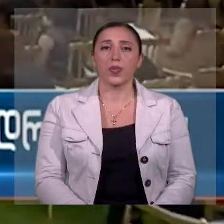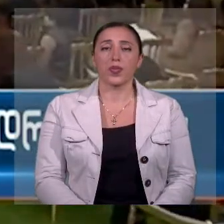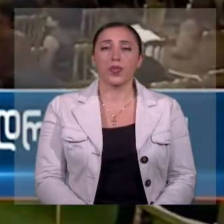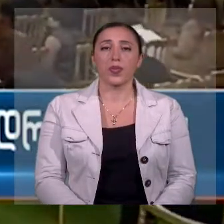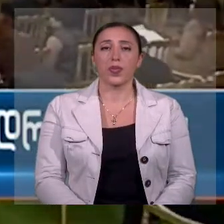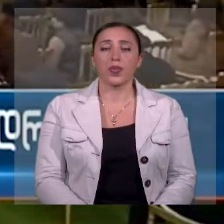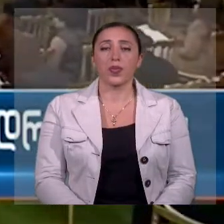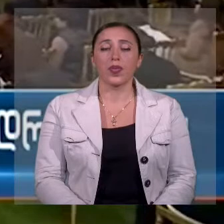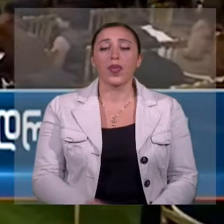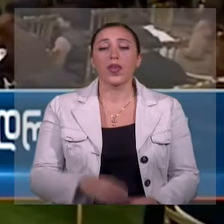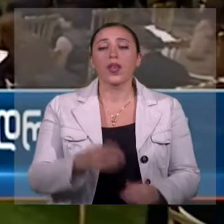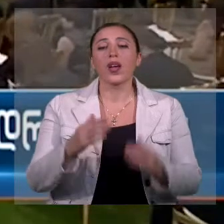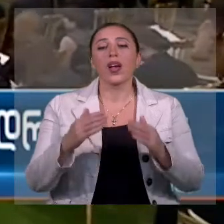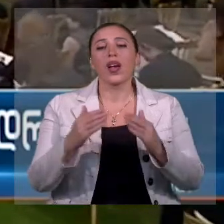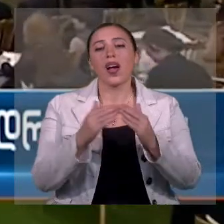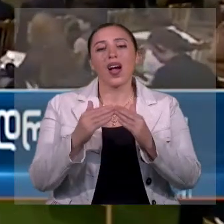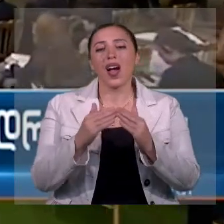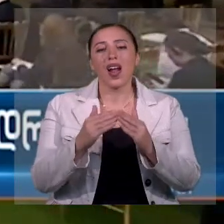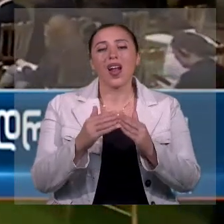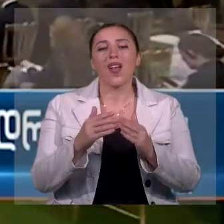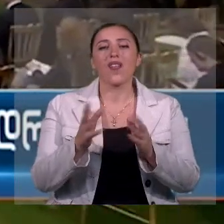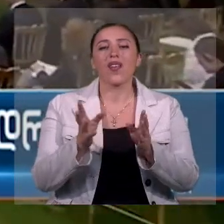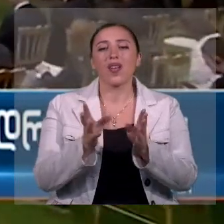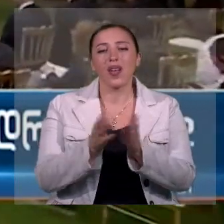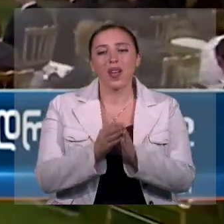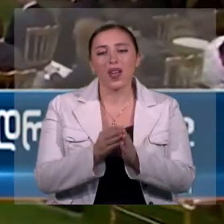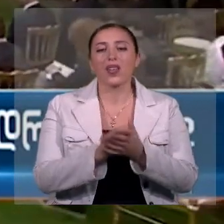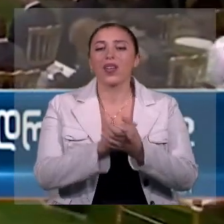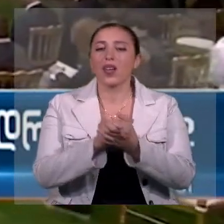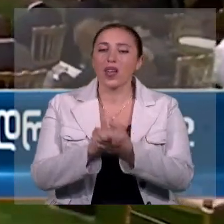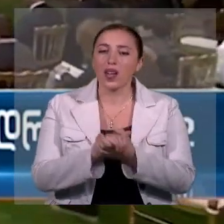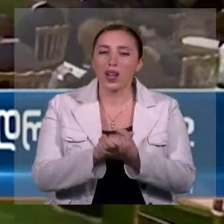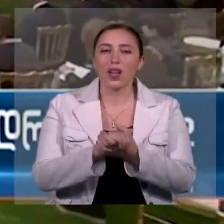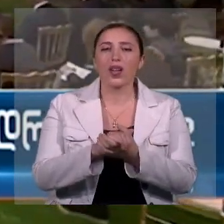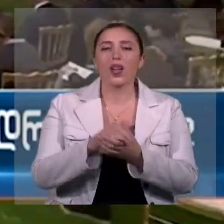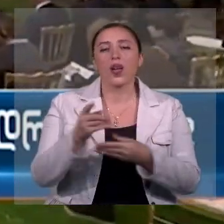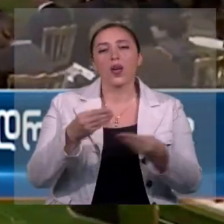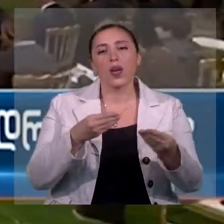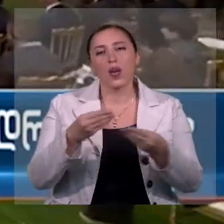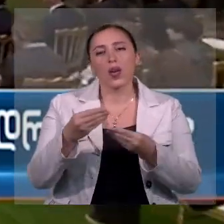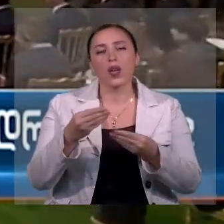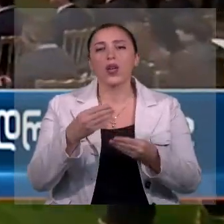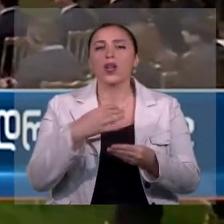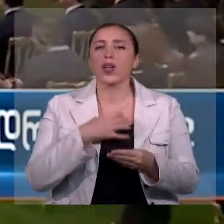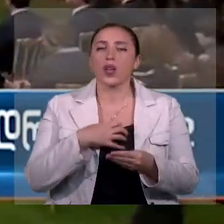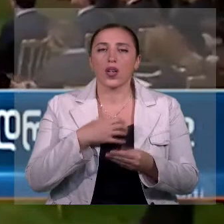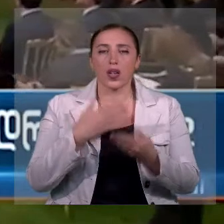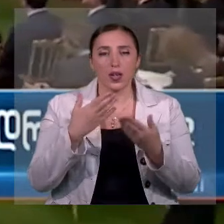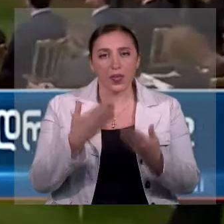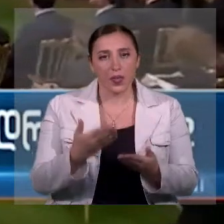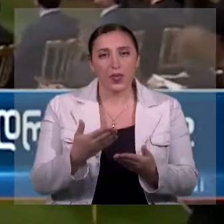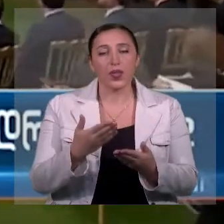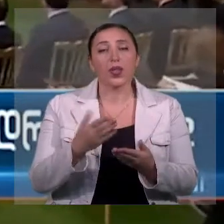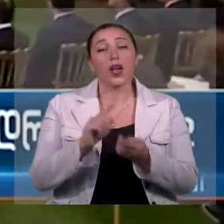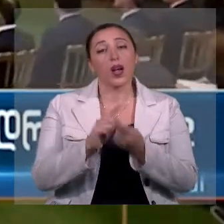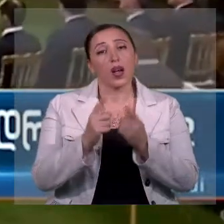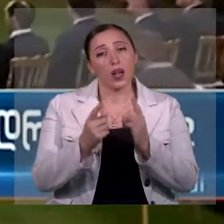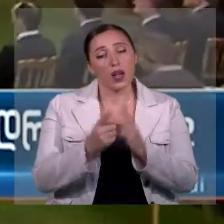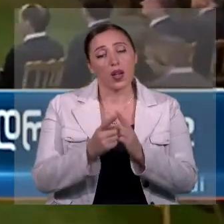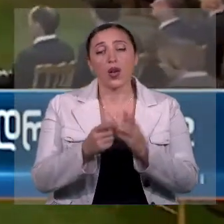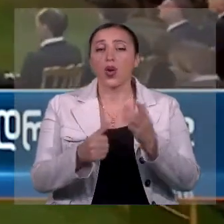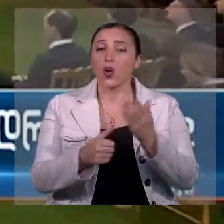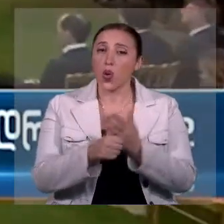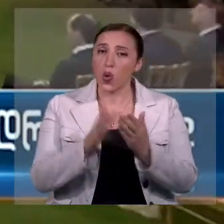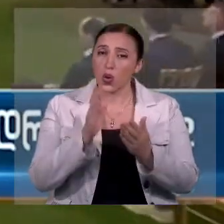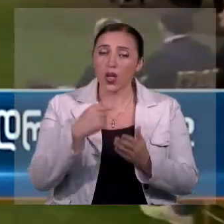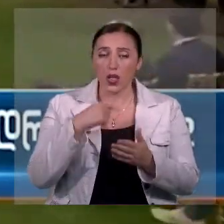Պերոնշի ալխաղ հարևանության նախաձեռնությունը չի հակասում և չի փոխարինում համագործակցության որևէ այդ ձևաչափի, ընդհակառակը կոգնի,